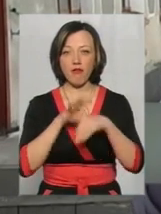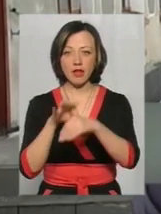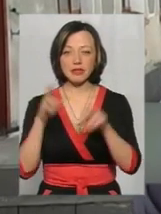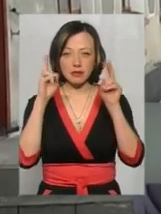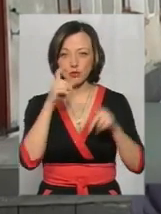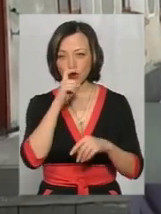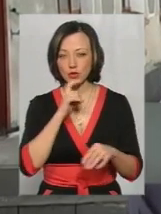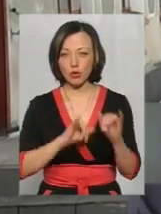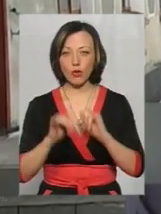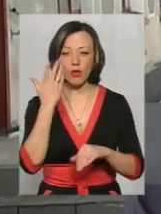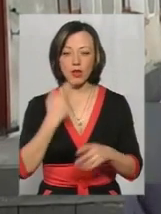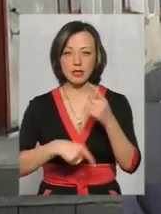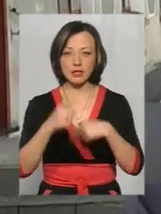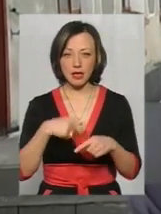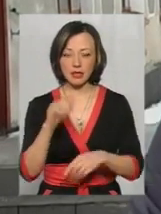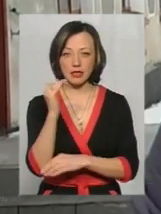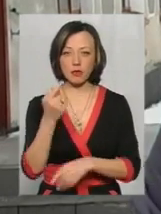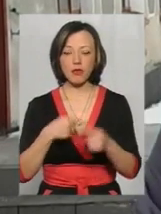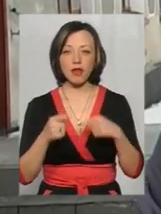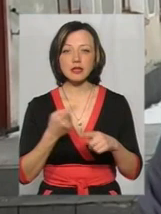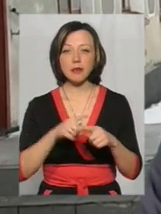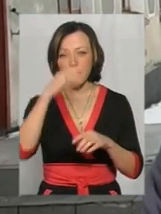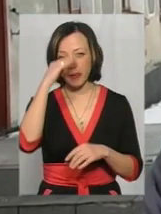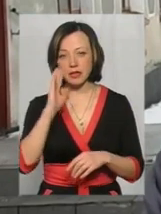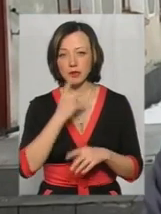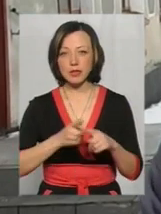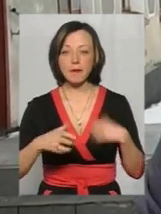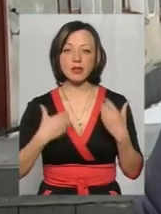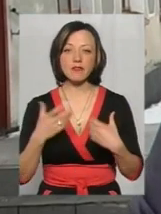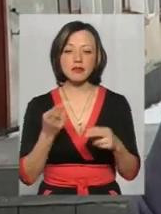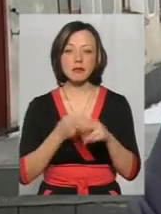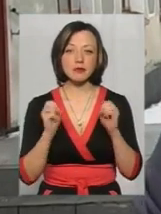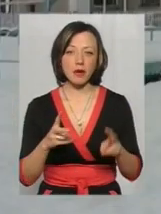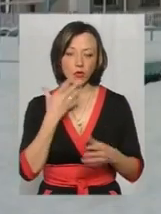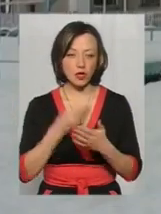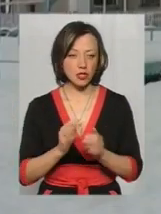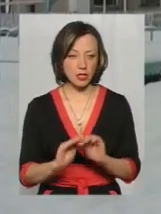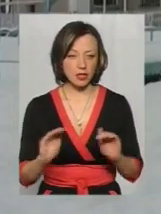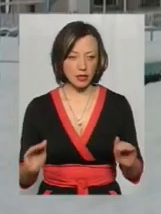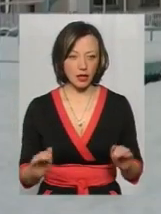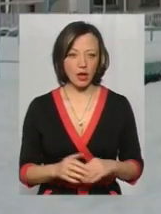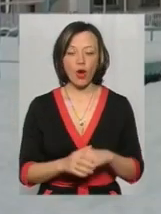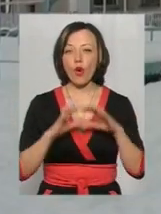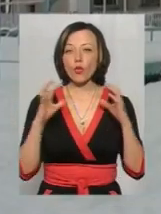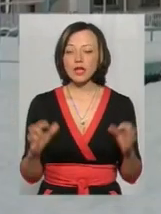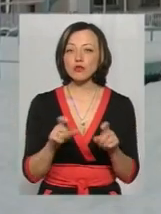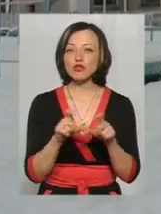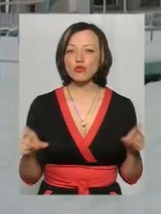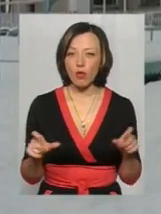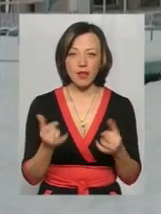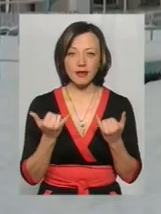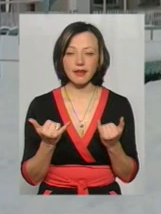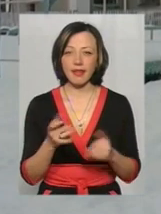не зрозуміло, коли назад вона дитина там повернеться. Батьки от теж переживають за безпеку наших дітей. Утримувати школи, подібні до Мокрецької,